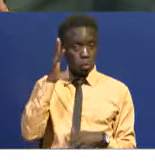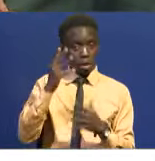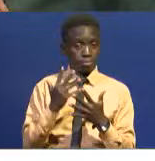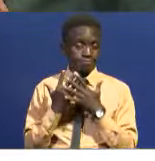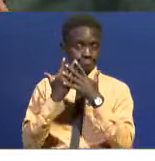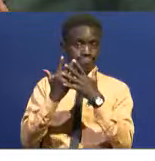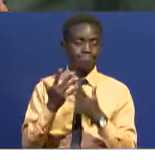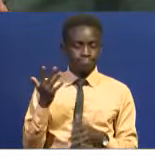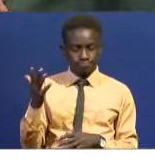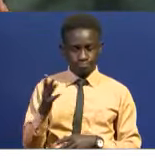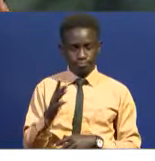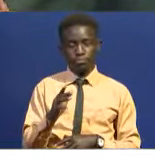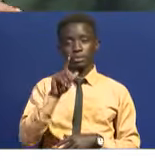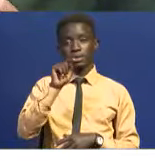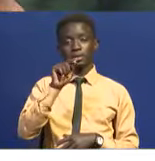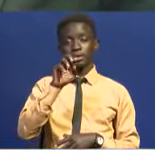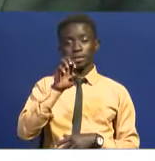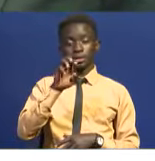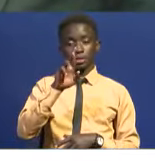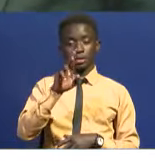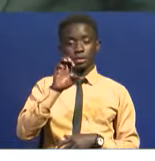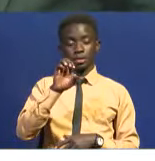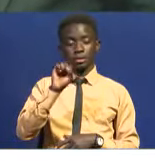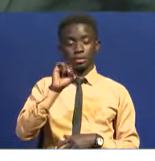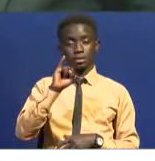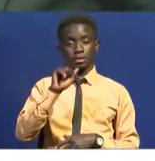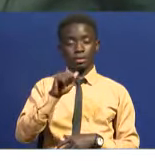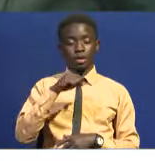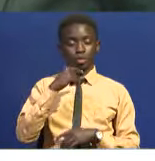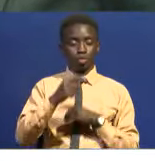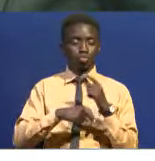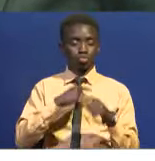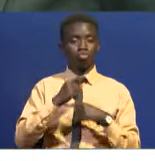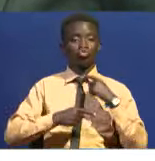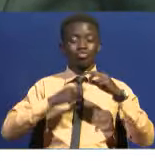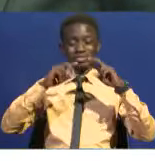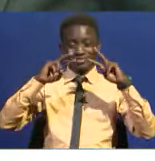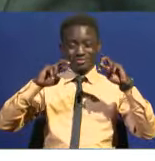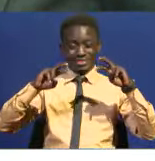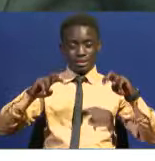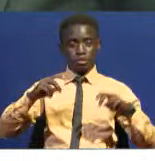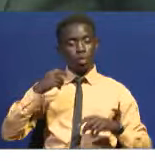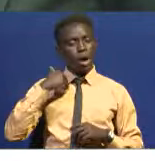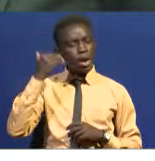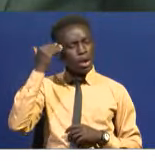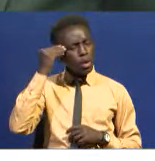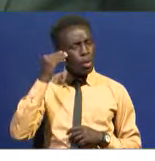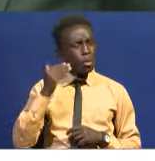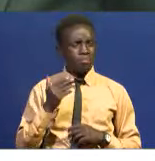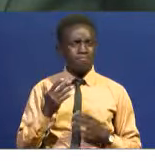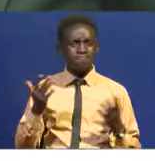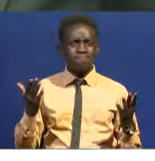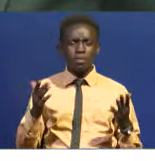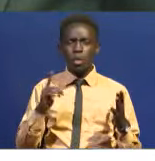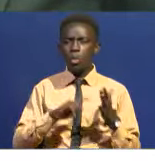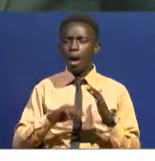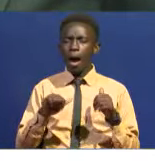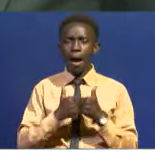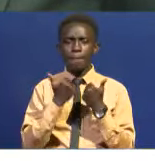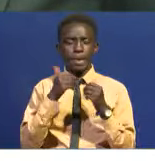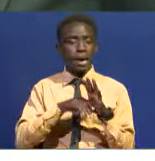Wamboi Kihagi atasalia korokoroni huku wapelelezi wakifanya uchunguzi ili kubaini yaliyokuwa yakiendelea katika makazi